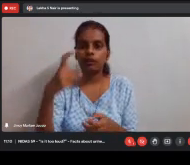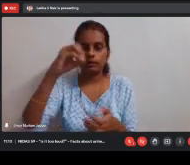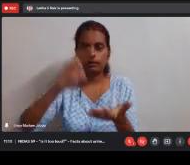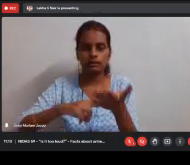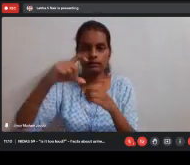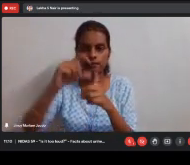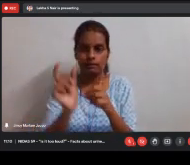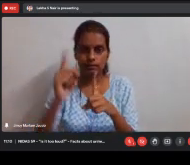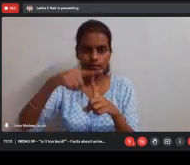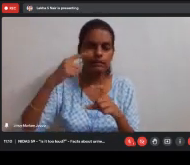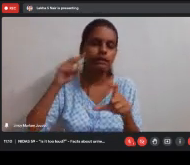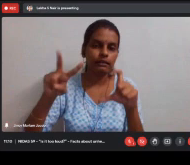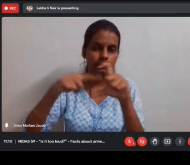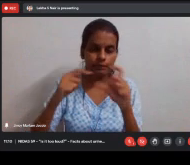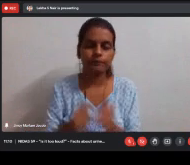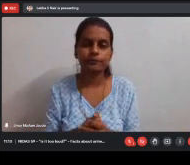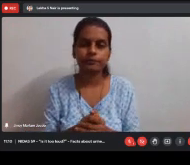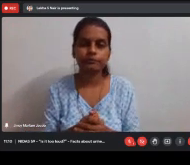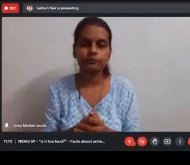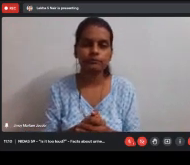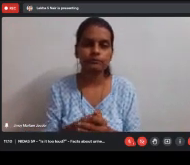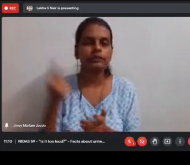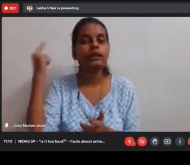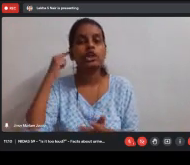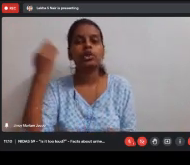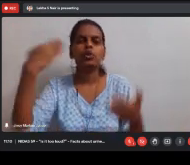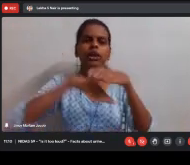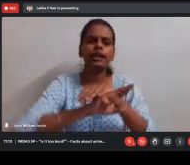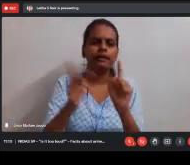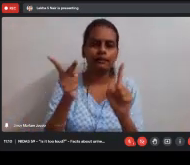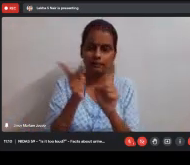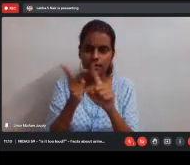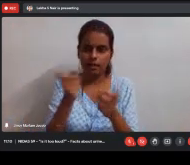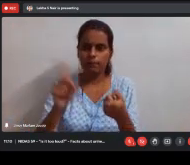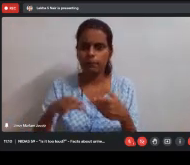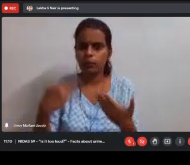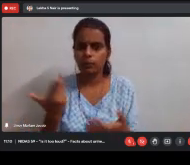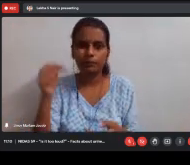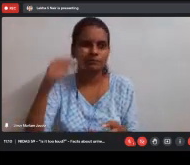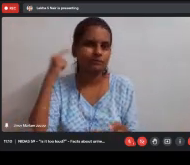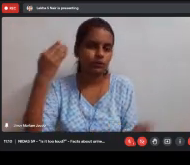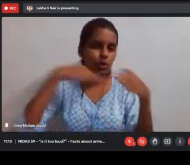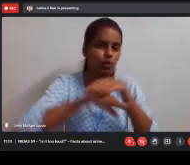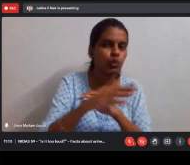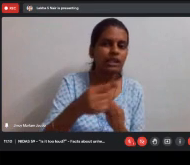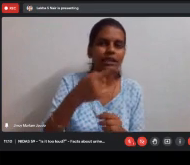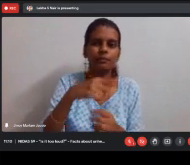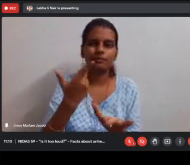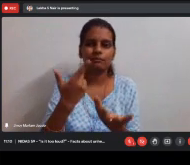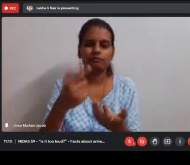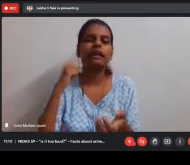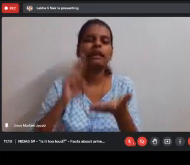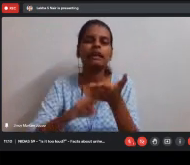മുത്തിടുക അല്ലെങ്കിൽ പേപ്പർ തിരുകുക റബ്ബർ കയറ്റുക ഇങ്ങനെയൊക്കെയുള്ള അത് ഫോറിൻ ഒബ്ജക്ട്സ് കയറിയിട്ട് ചെവി അടഞ്ഞു പോകുന്ന അവസ്ഥയുണ്ട്. സോ ഇങ്ങനെയൊക്കെയുള്ള കേൾവിക്കുറവിനെയാണ്